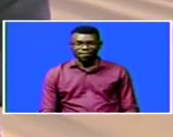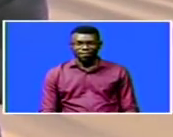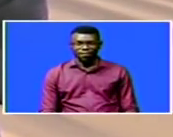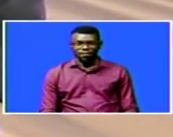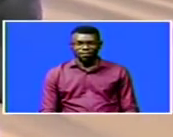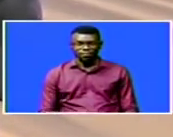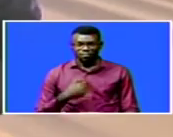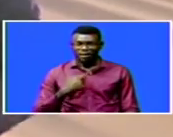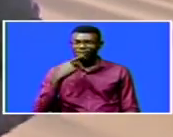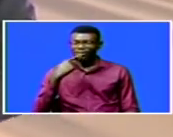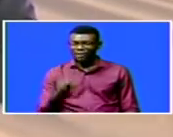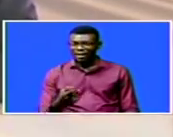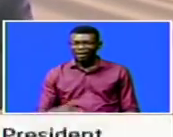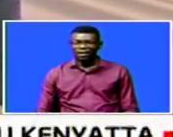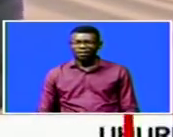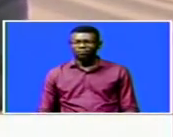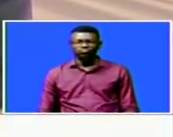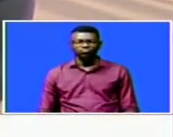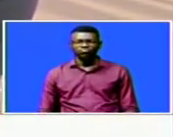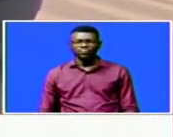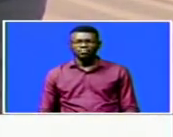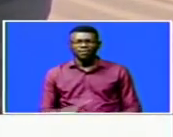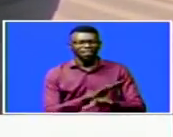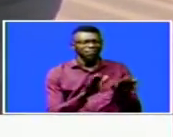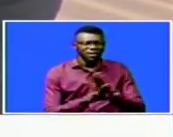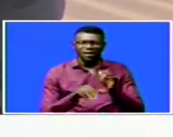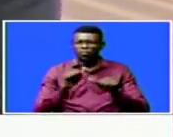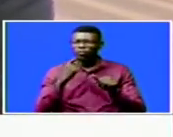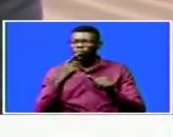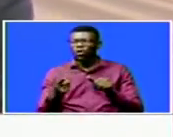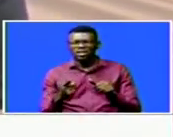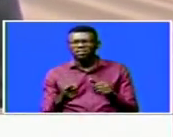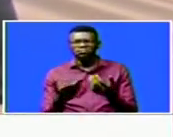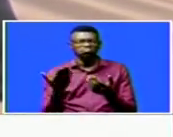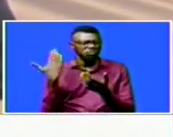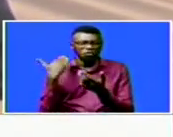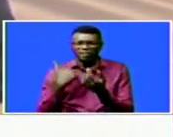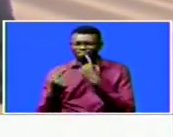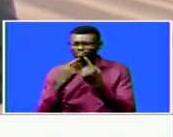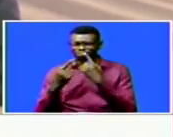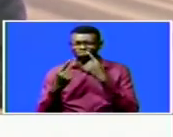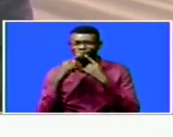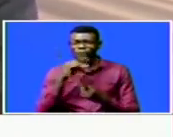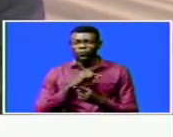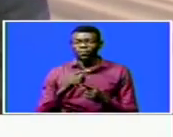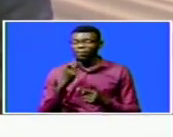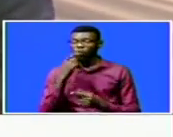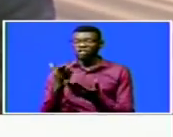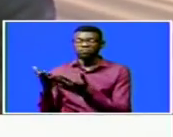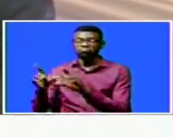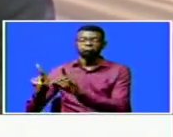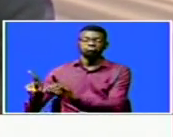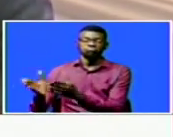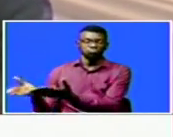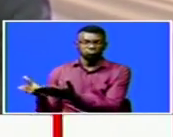ya kusema yale ambaye nimesema kuhusu huyu mzee ambaye amelala hapa mbele yetu.